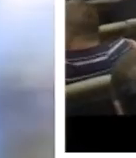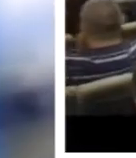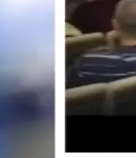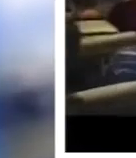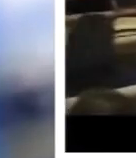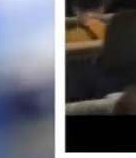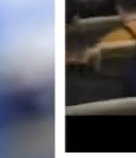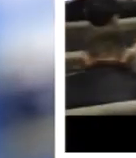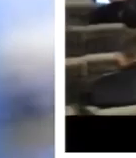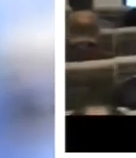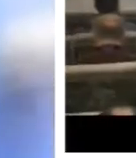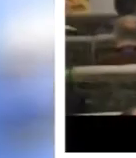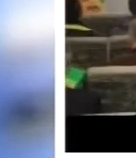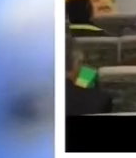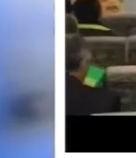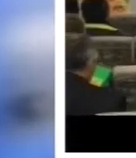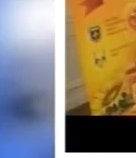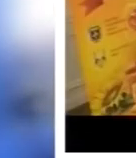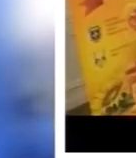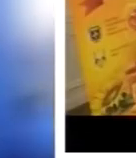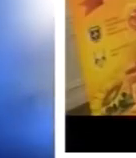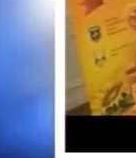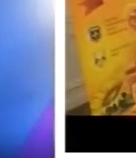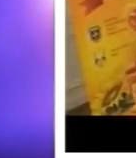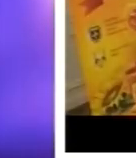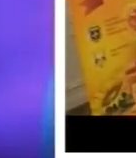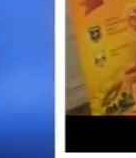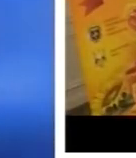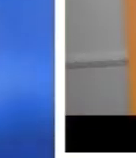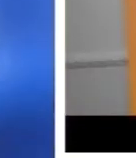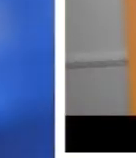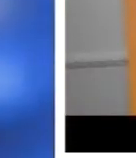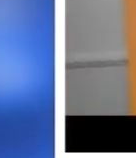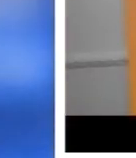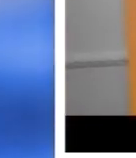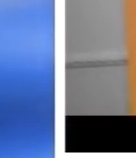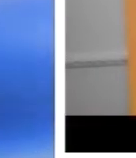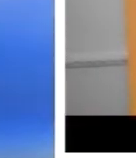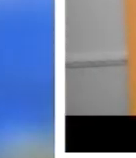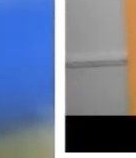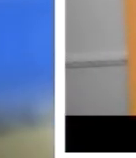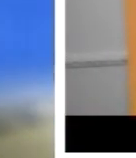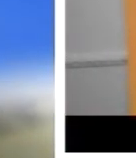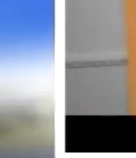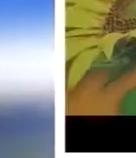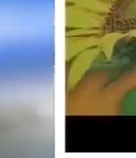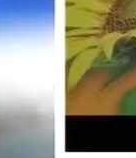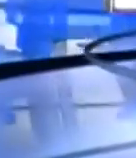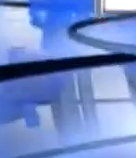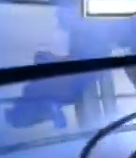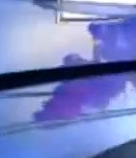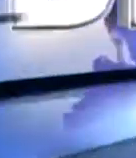Майже 150 пасічників з усієї області та інших регіонів України взяли участь у першому форумі бджолярів у